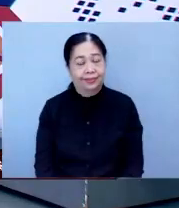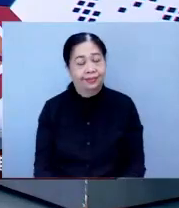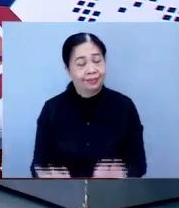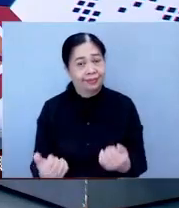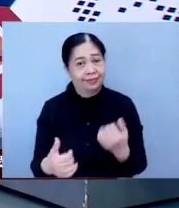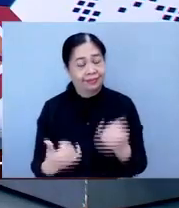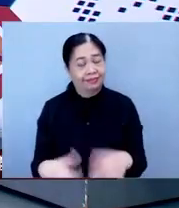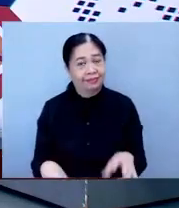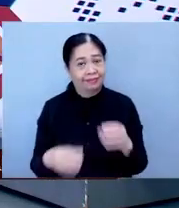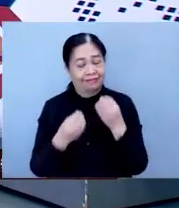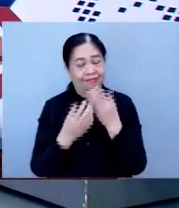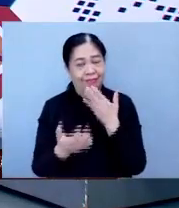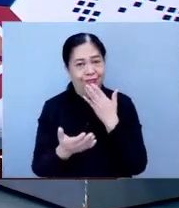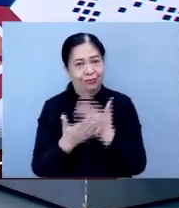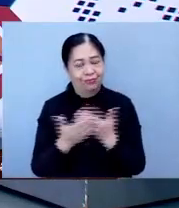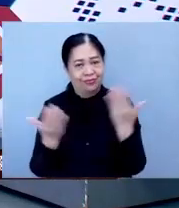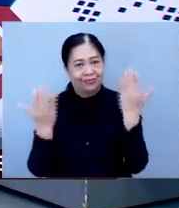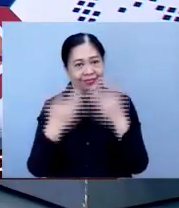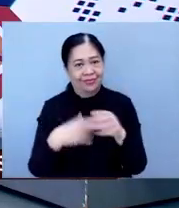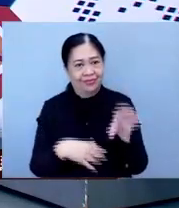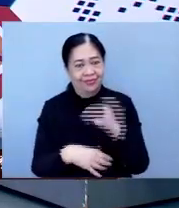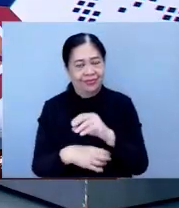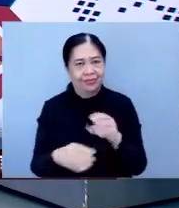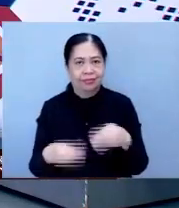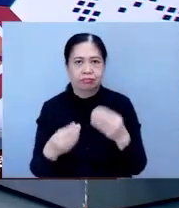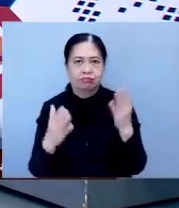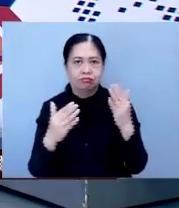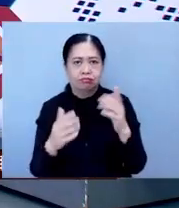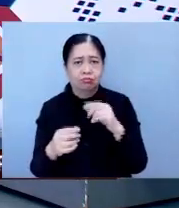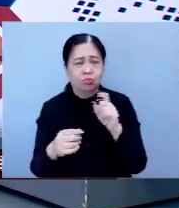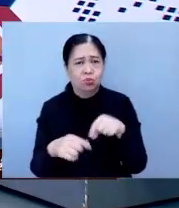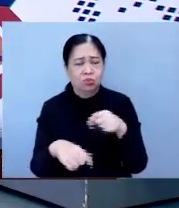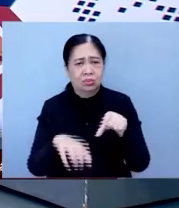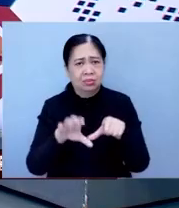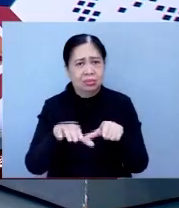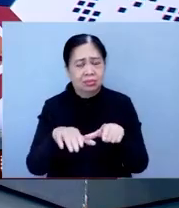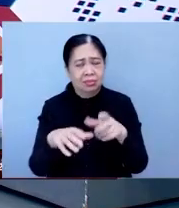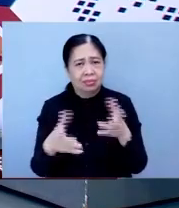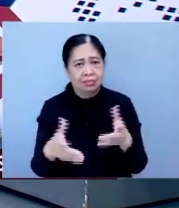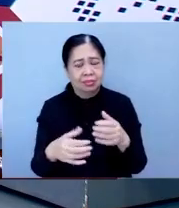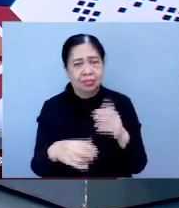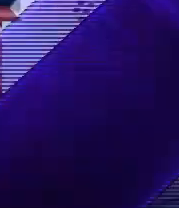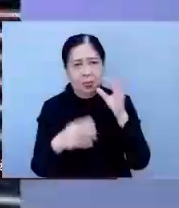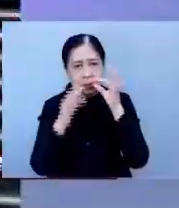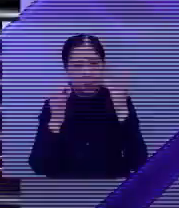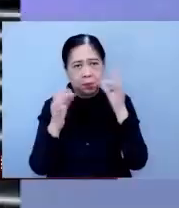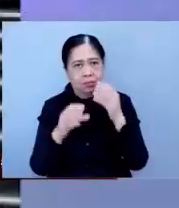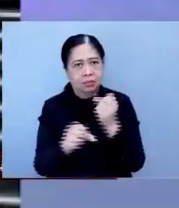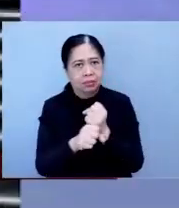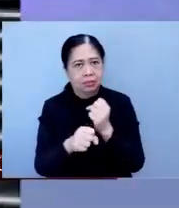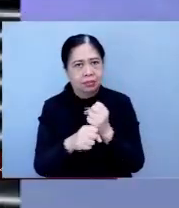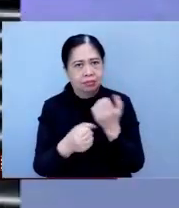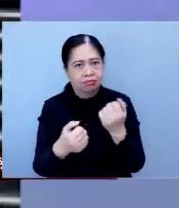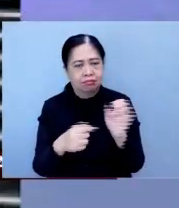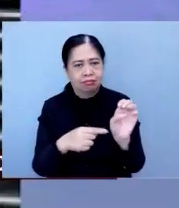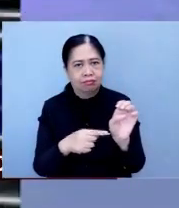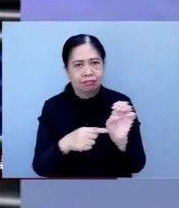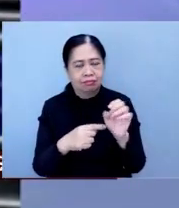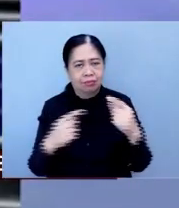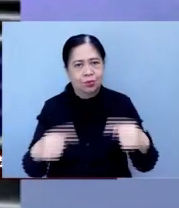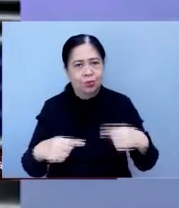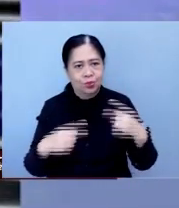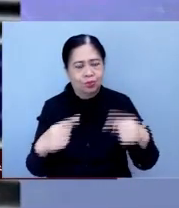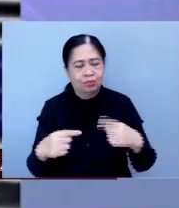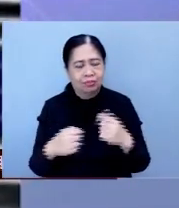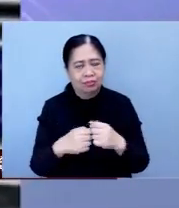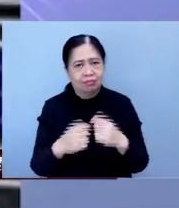para sa ating pabaong Pampa Good Night, nabigyan ng bagong pag-asa ang isang paralisadong pusa sa Manila. Ginawan siya ng improvised wheels para